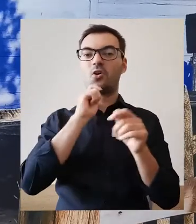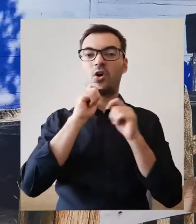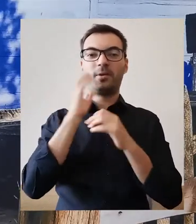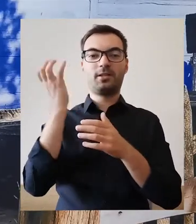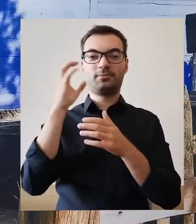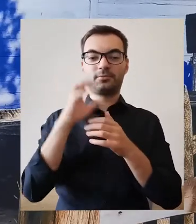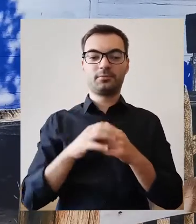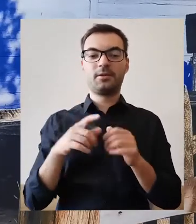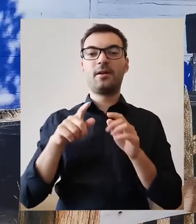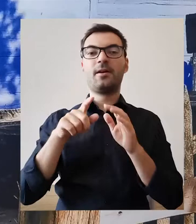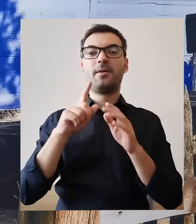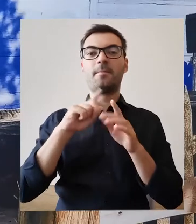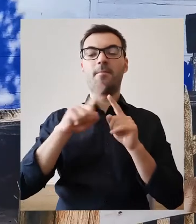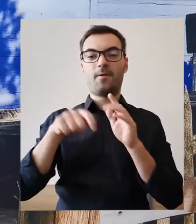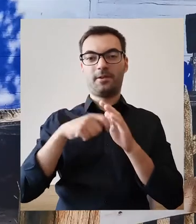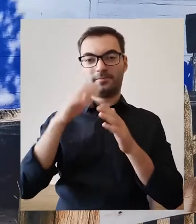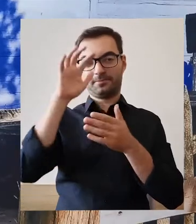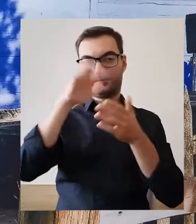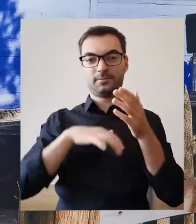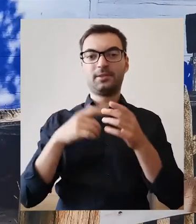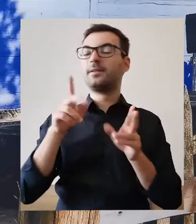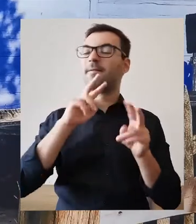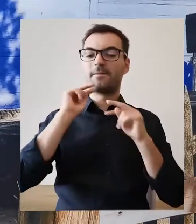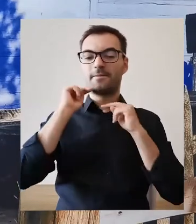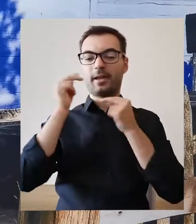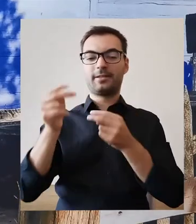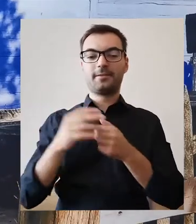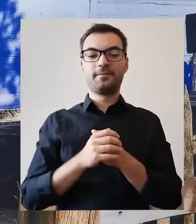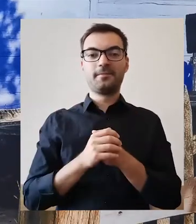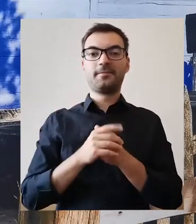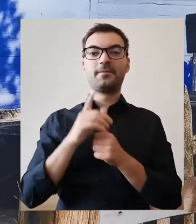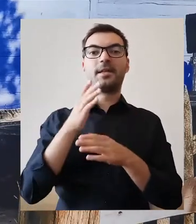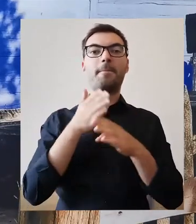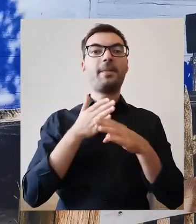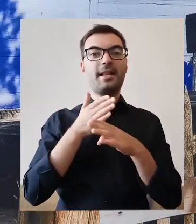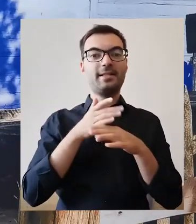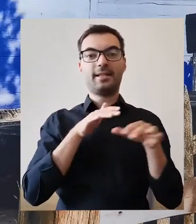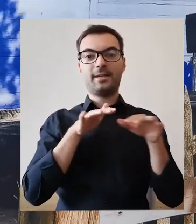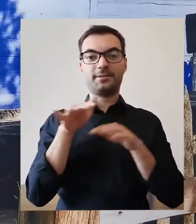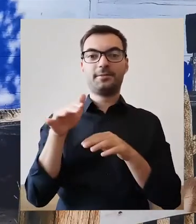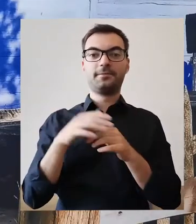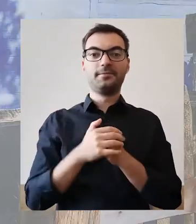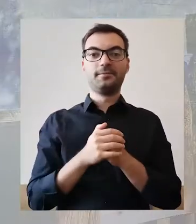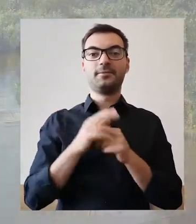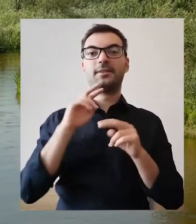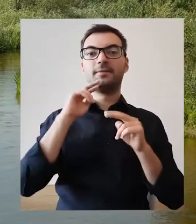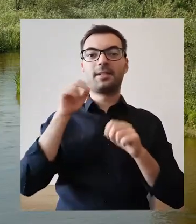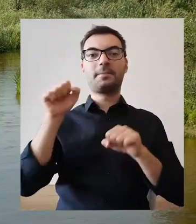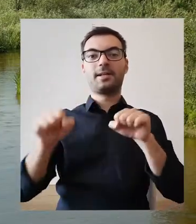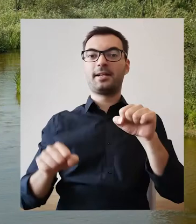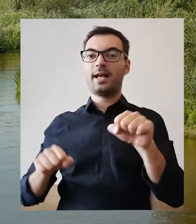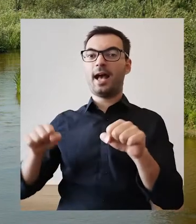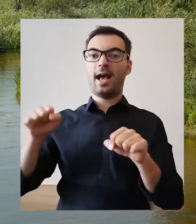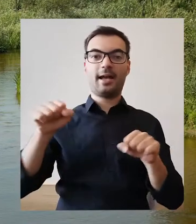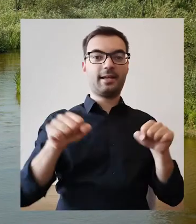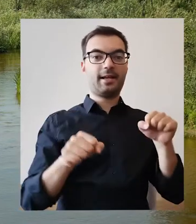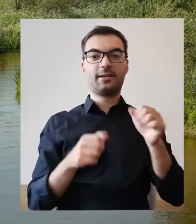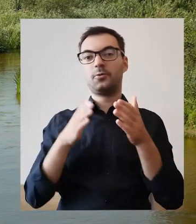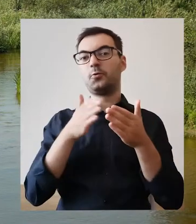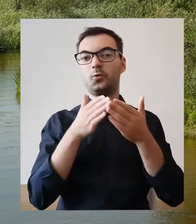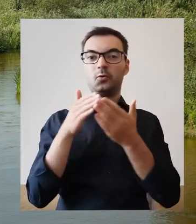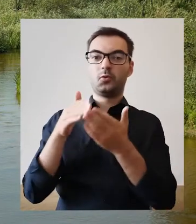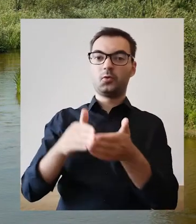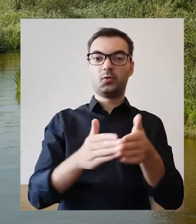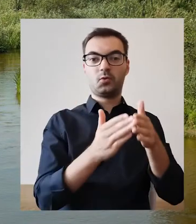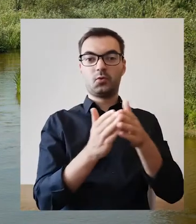komentarzach pod naszym filmem my wracamy tymczasem na piwnice i wracamy do kajaka płynie w dół chociaż w